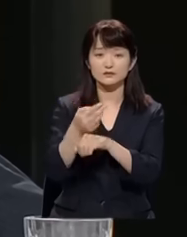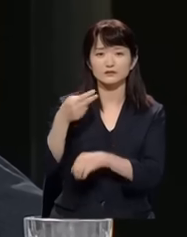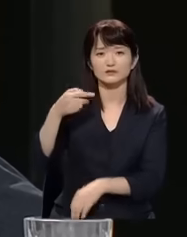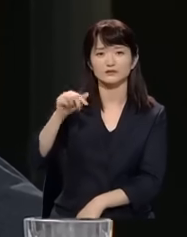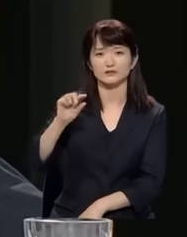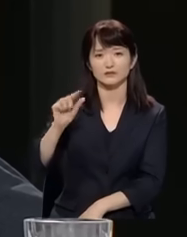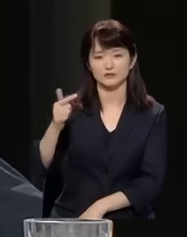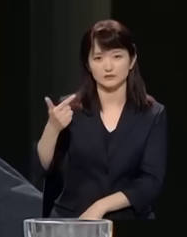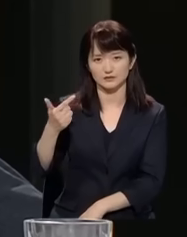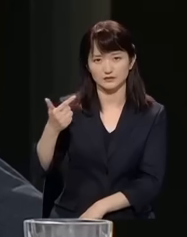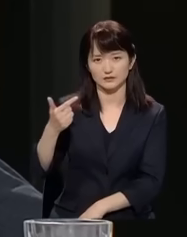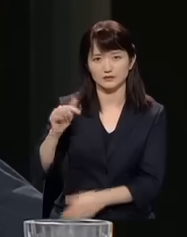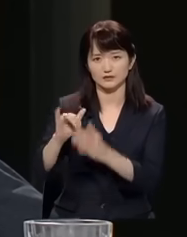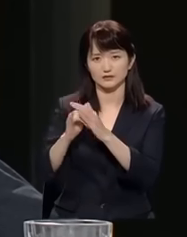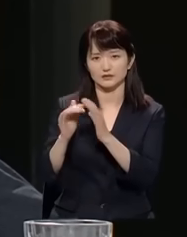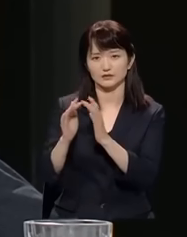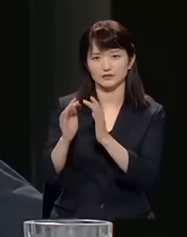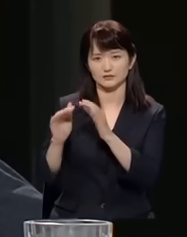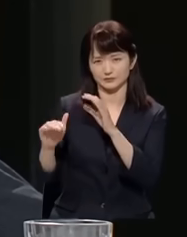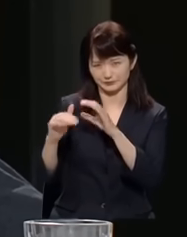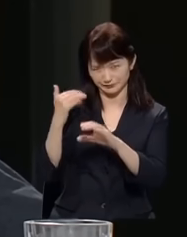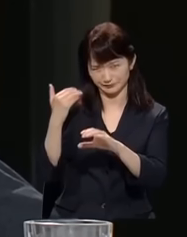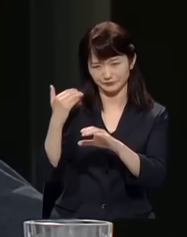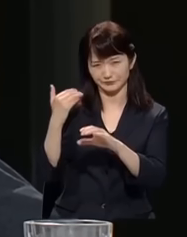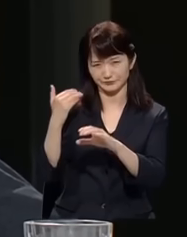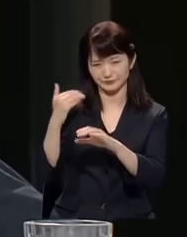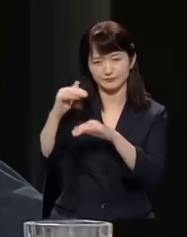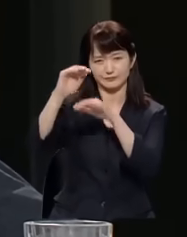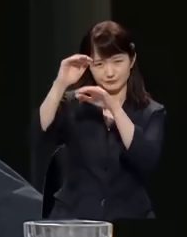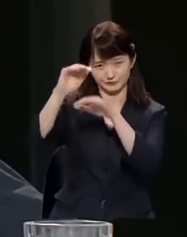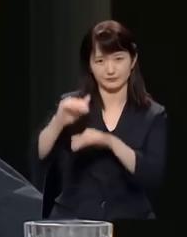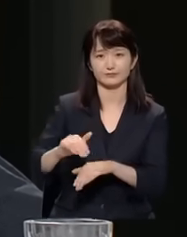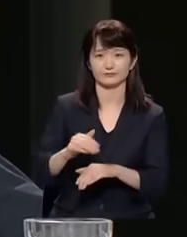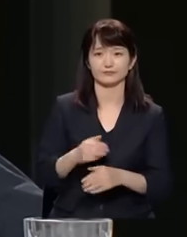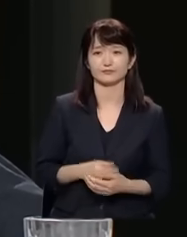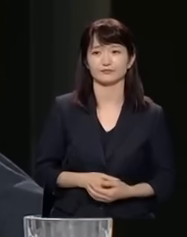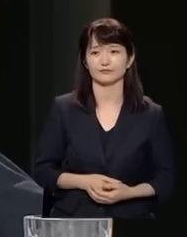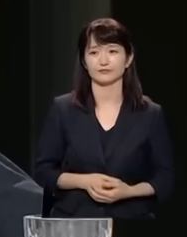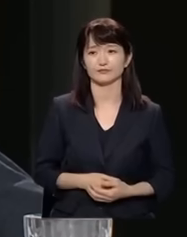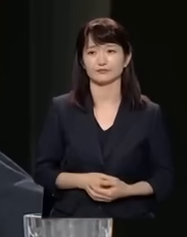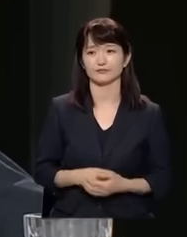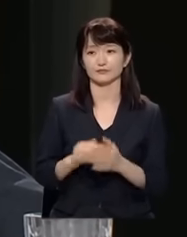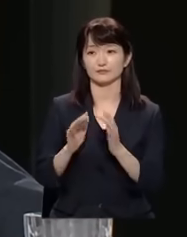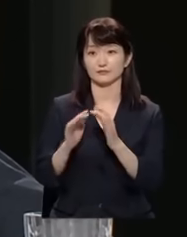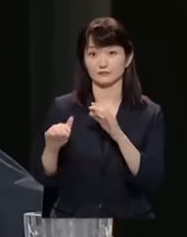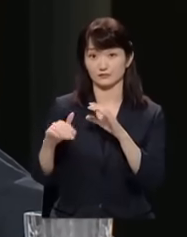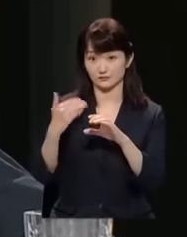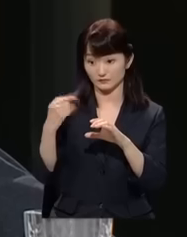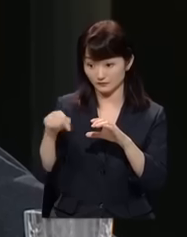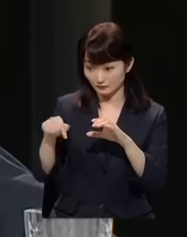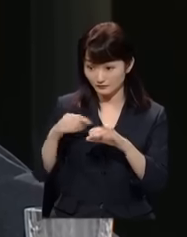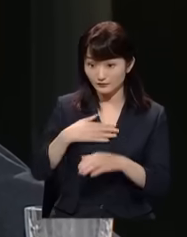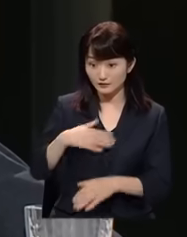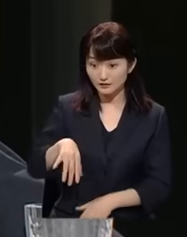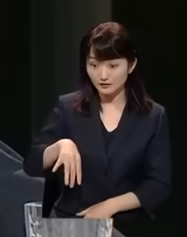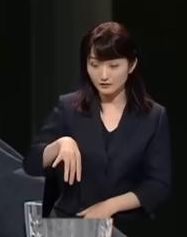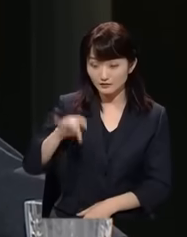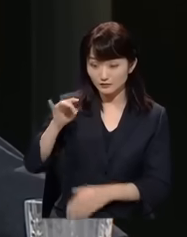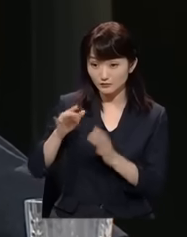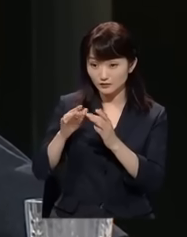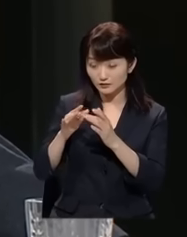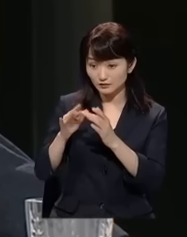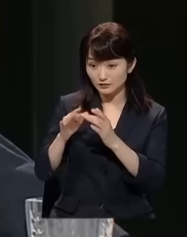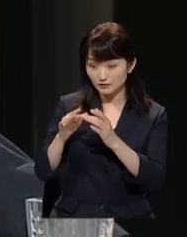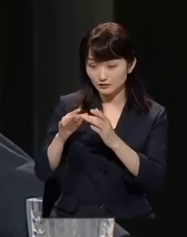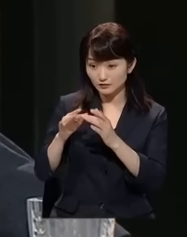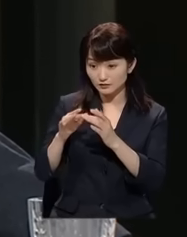가족께서 직접 보내주신 사연이에요 근데이메일로 주셨는데 그걸 제가 처음 열어봤습니다